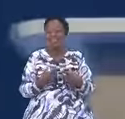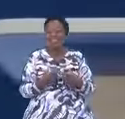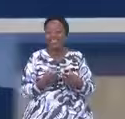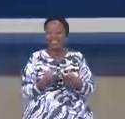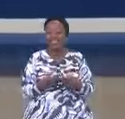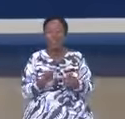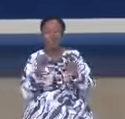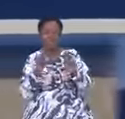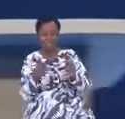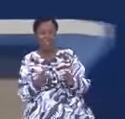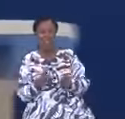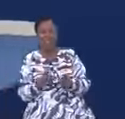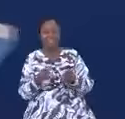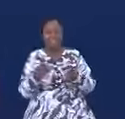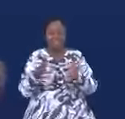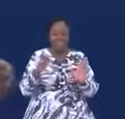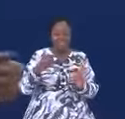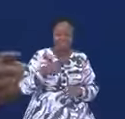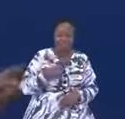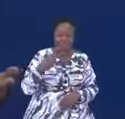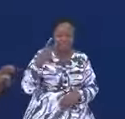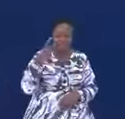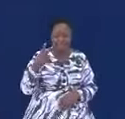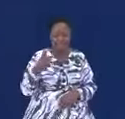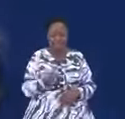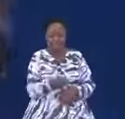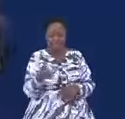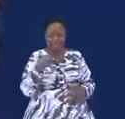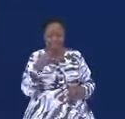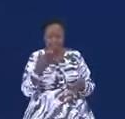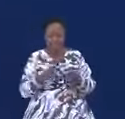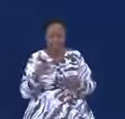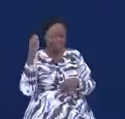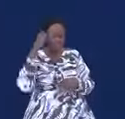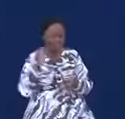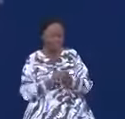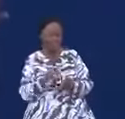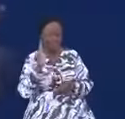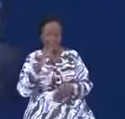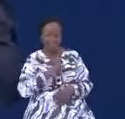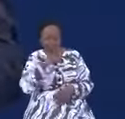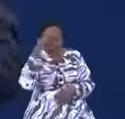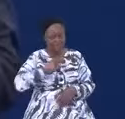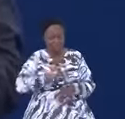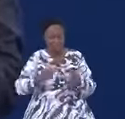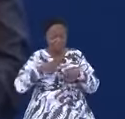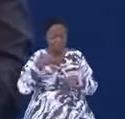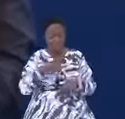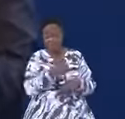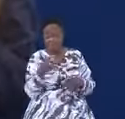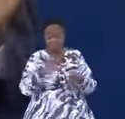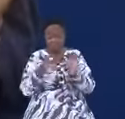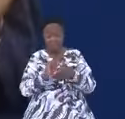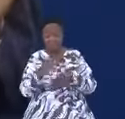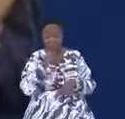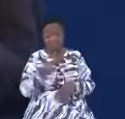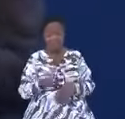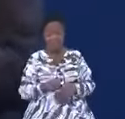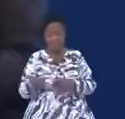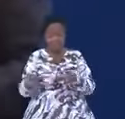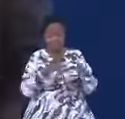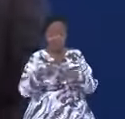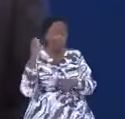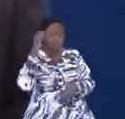ce qu'il veut écouter je vais pas vous raconter histoires comme les pantins si vous voulez pas écouter je vais pas vous raconter si vous voulez écouter l'histoire